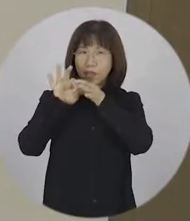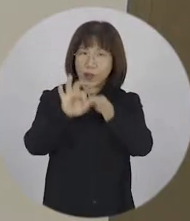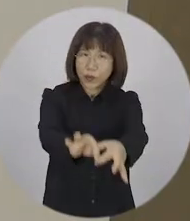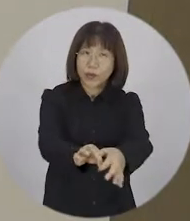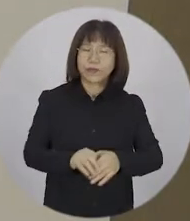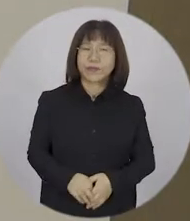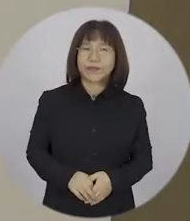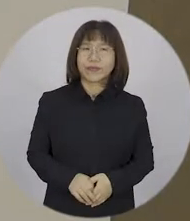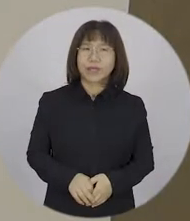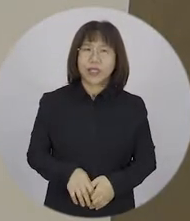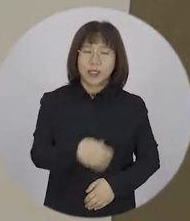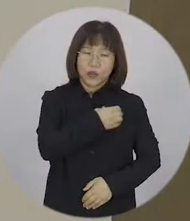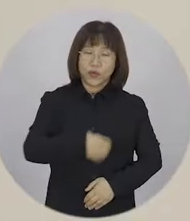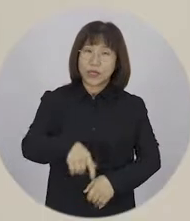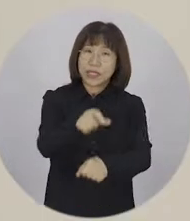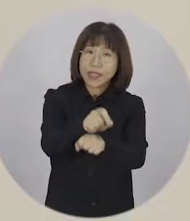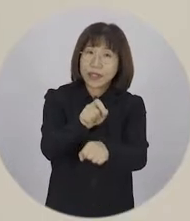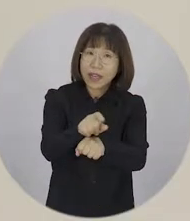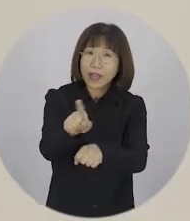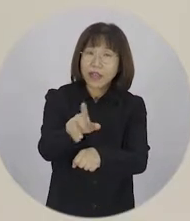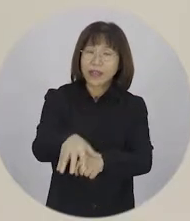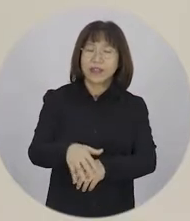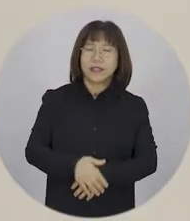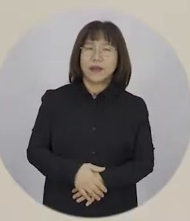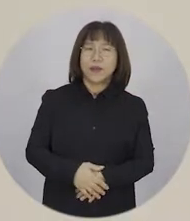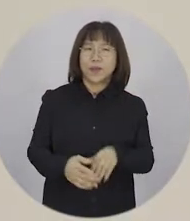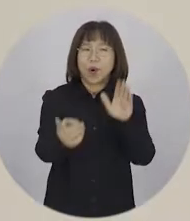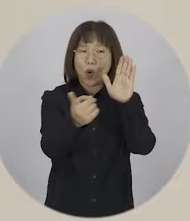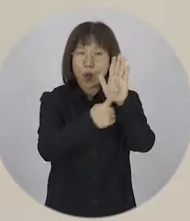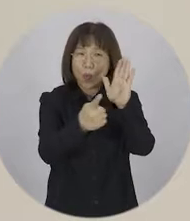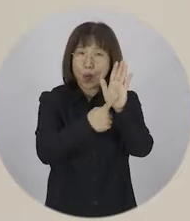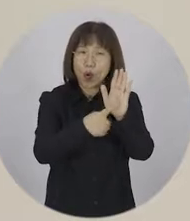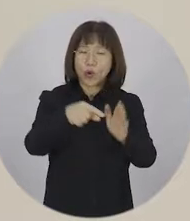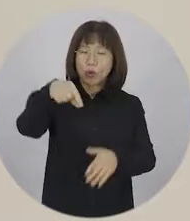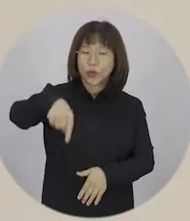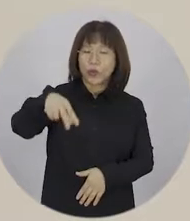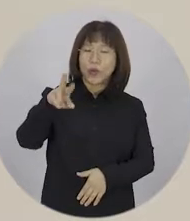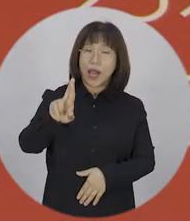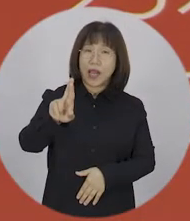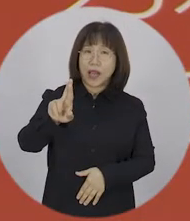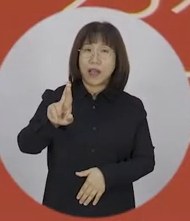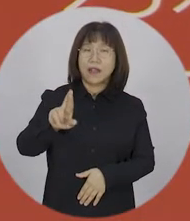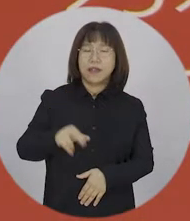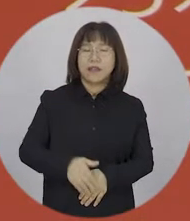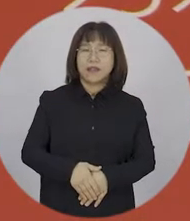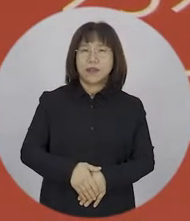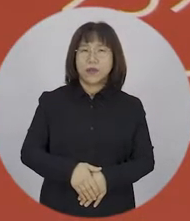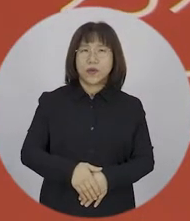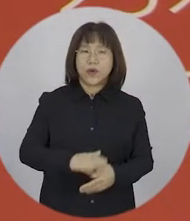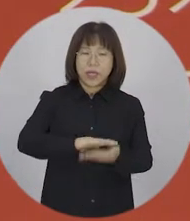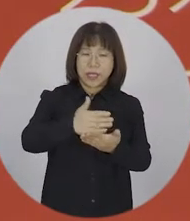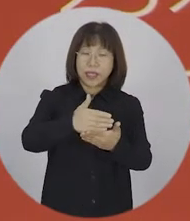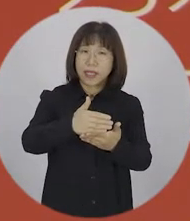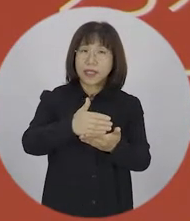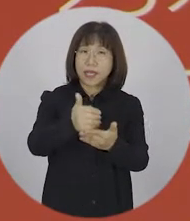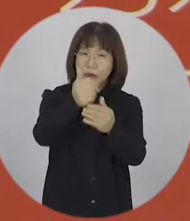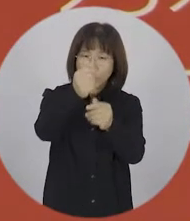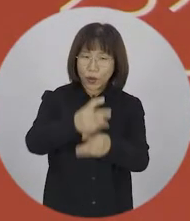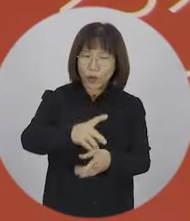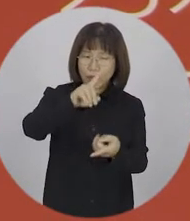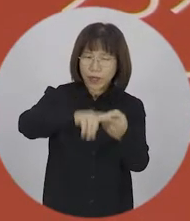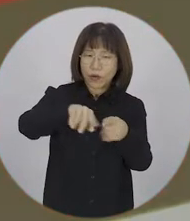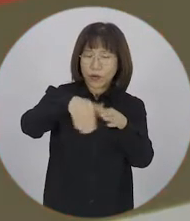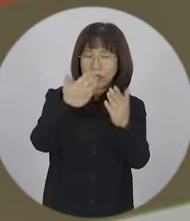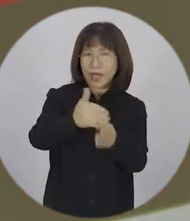각동 주민센터에 설치된 모금함과 홍보용 포스터 등에 부착된 QR코드를 활용해 전용 계좌에 바로 입금할